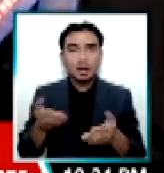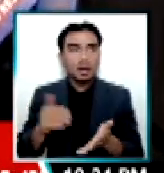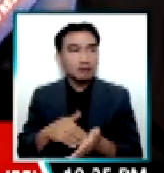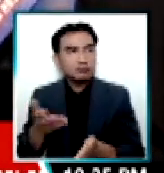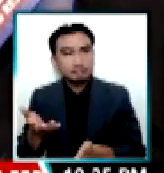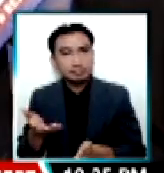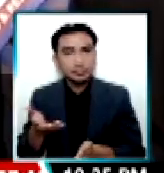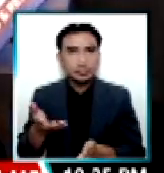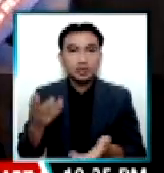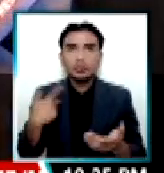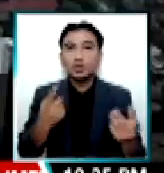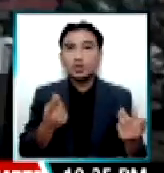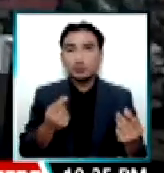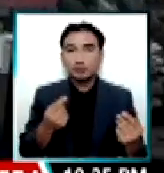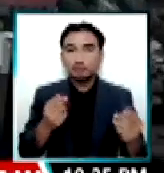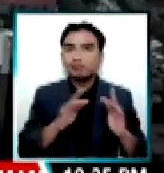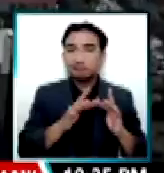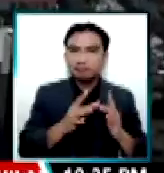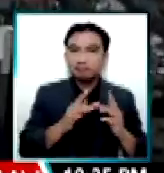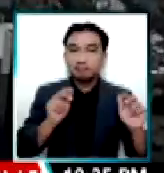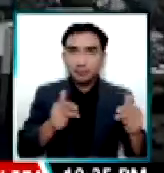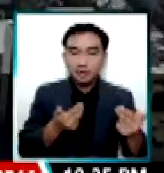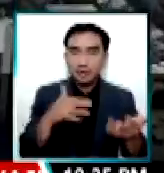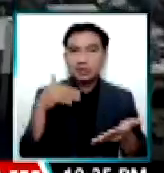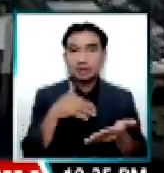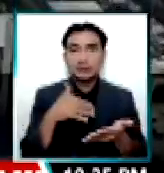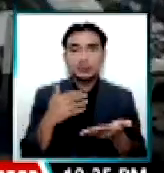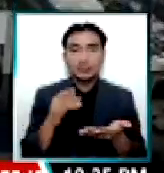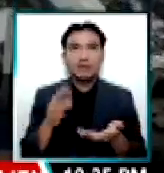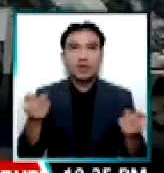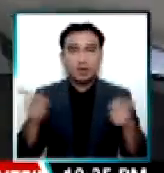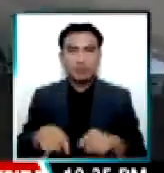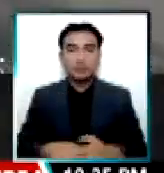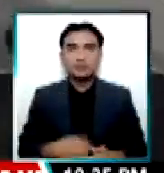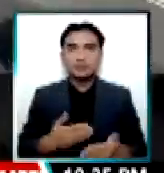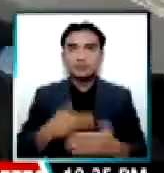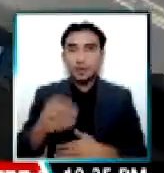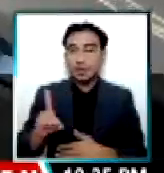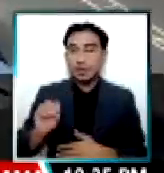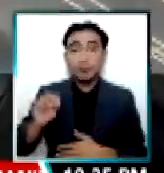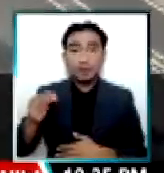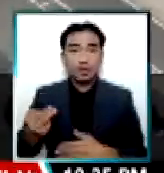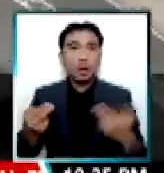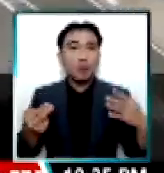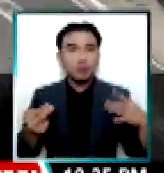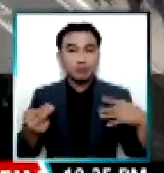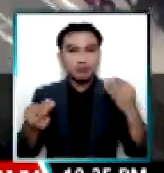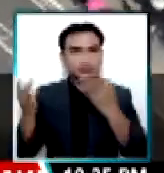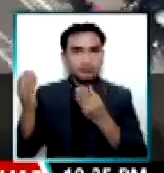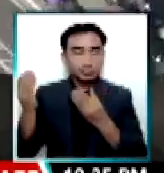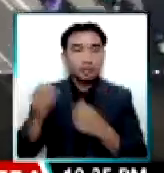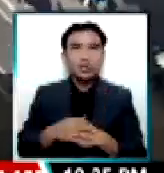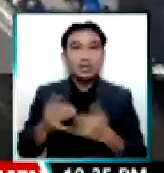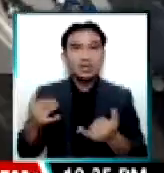distance learning po, malamang po mangyari yan. Sinusubukan pa namin kunan ng bagong pahayag ng Department of Health, pero nauna na lang sinabi na mananatili sa